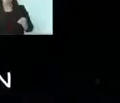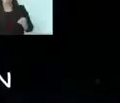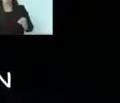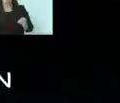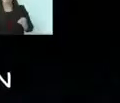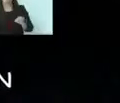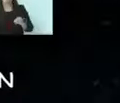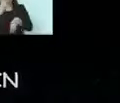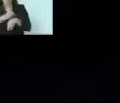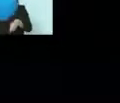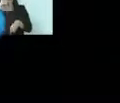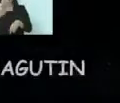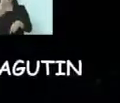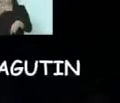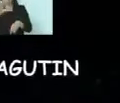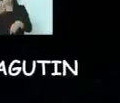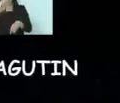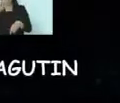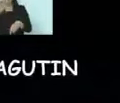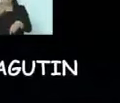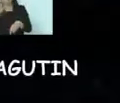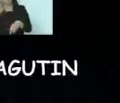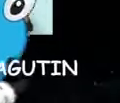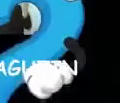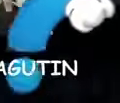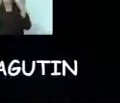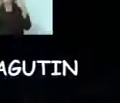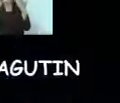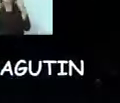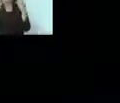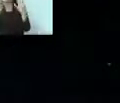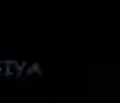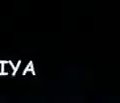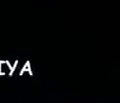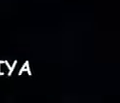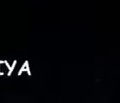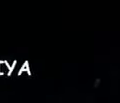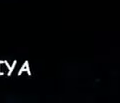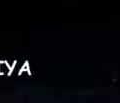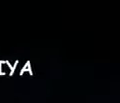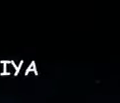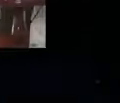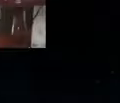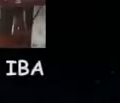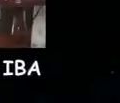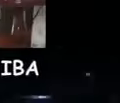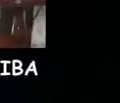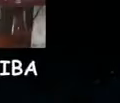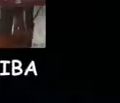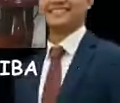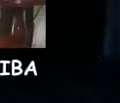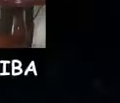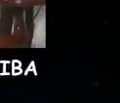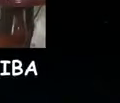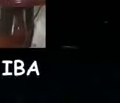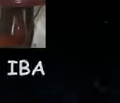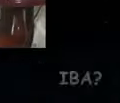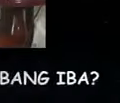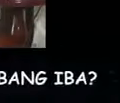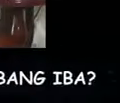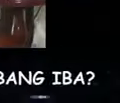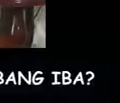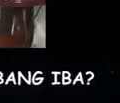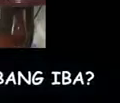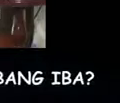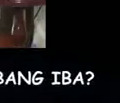Pag-usapan natin, katanungan na isip ko'y sasagutin. Sa isang banda, ito na siya ang main host na walang iba.